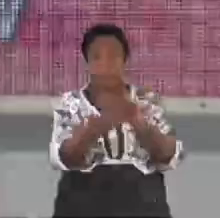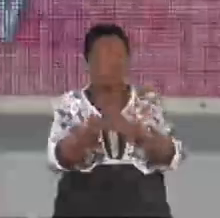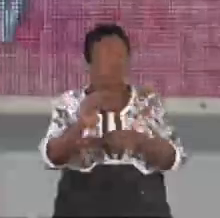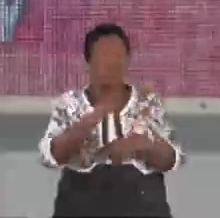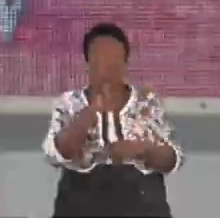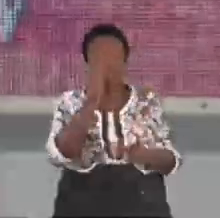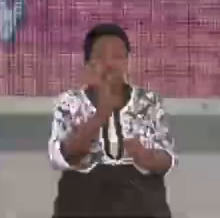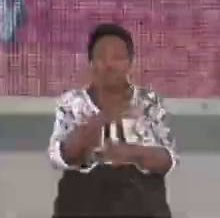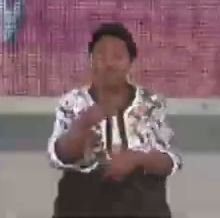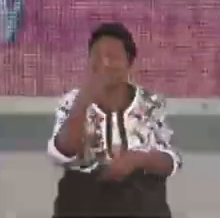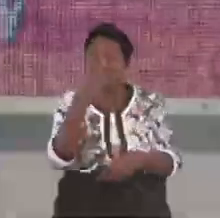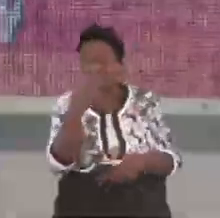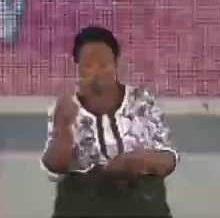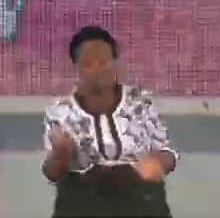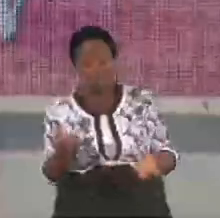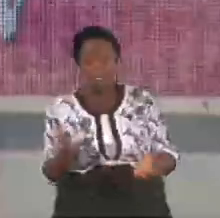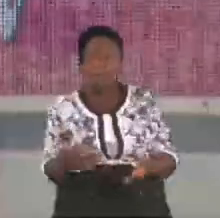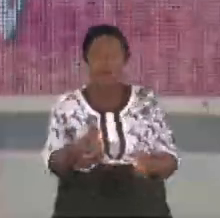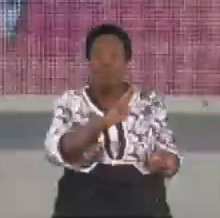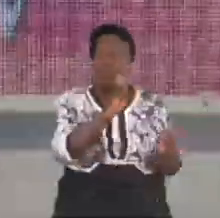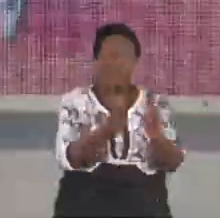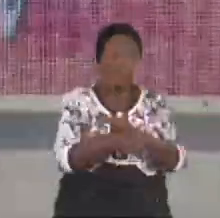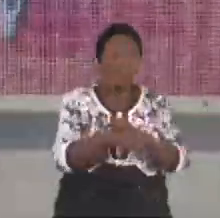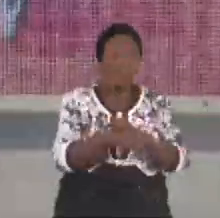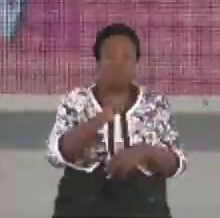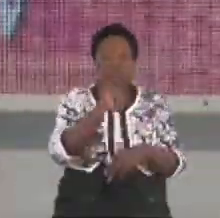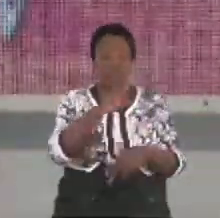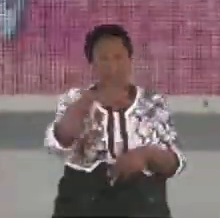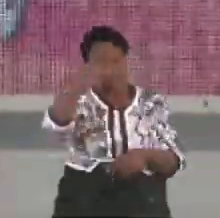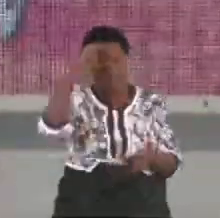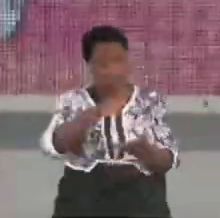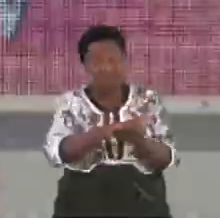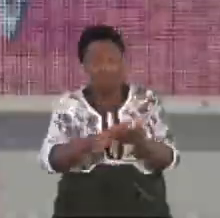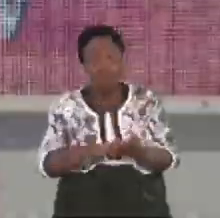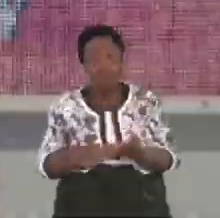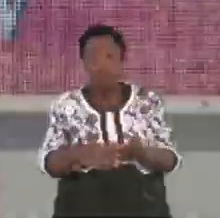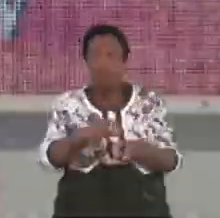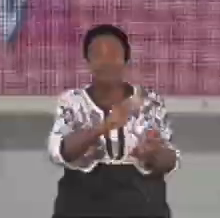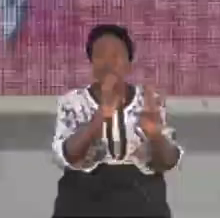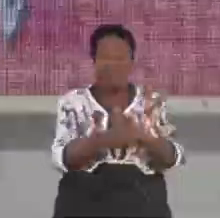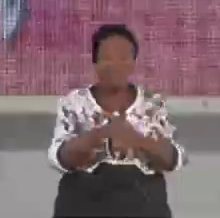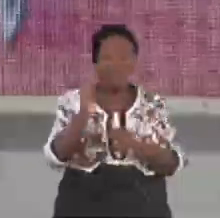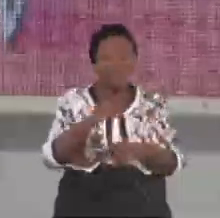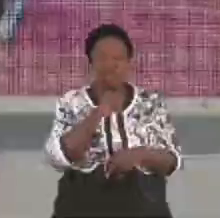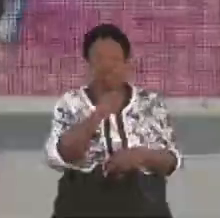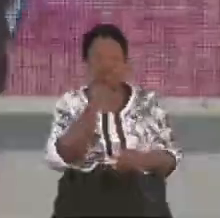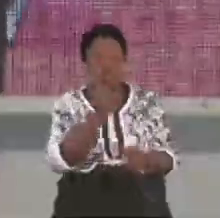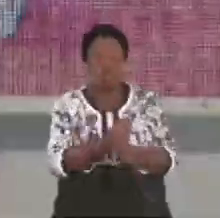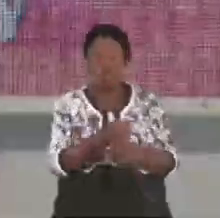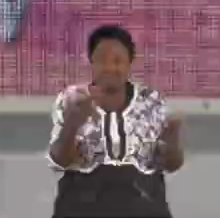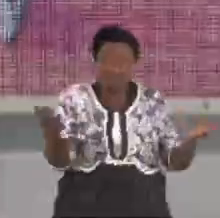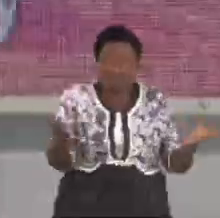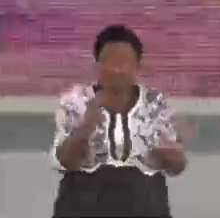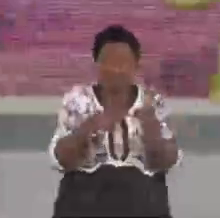être superficielle. La repentance ne doit pas être vide. La repentance ne doit pas être